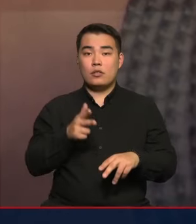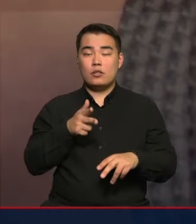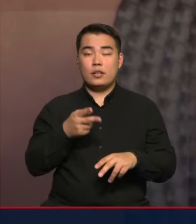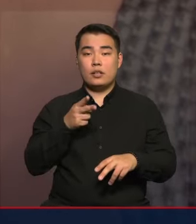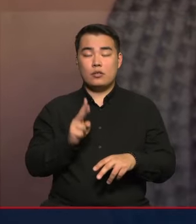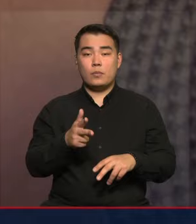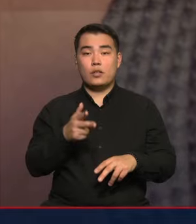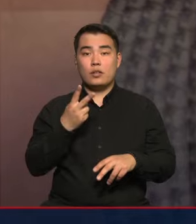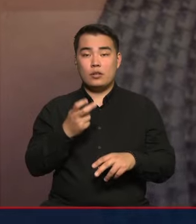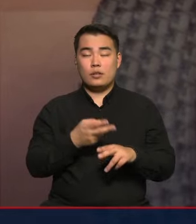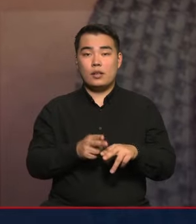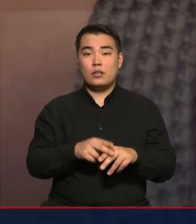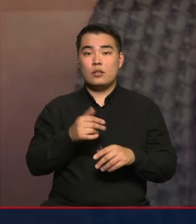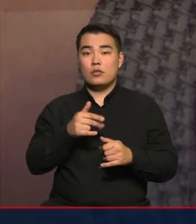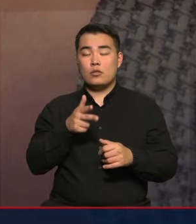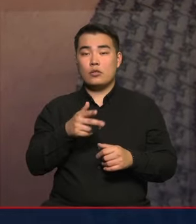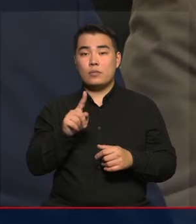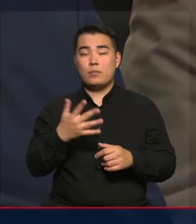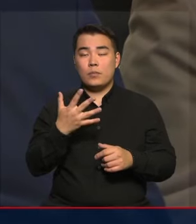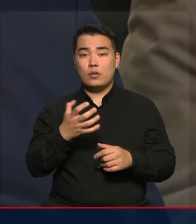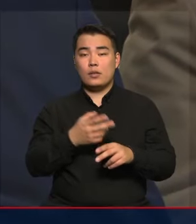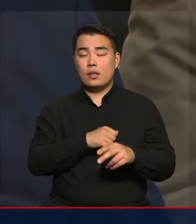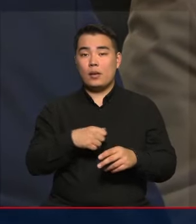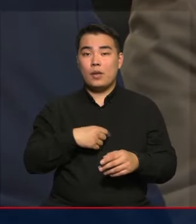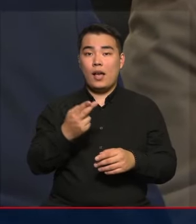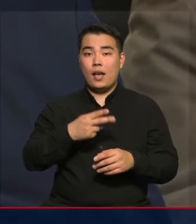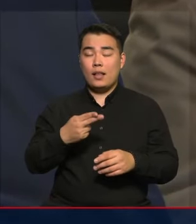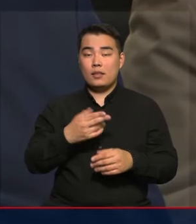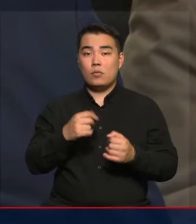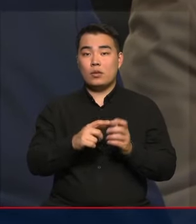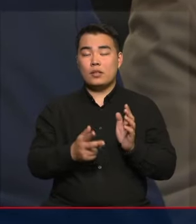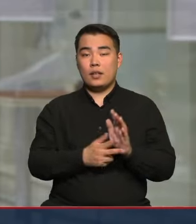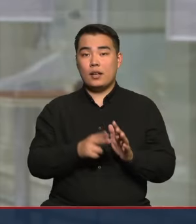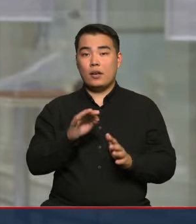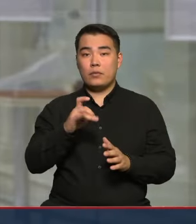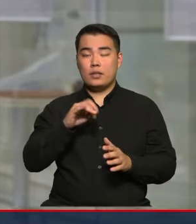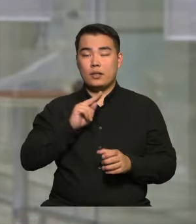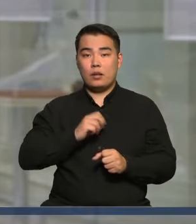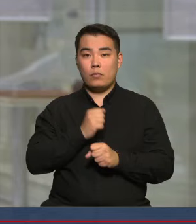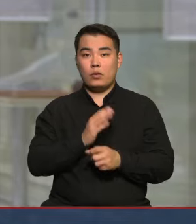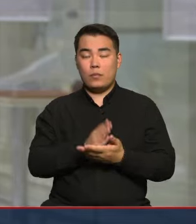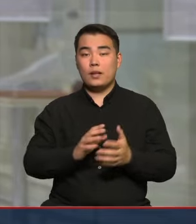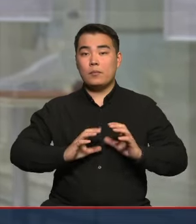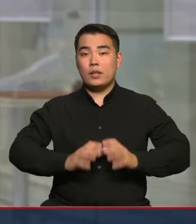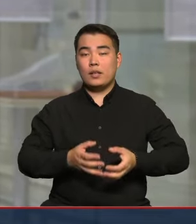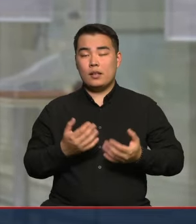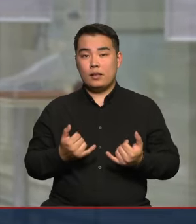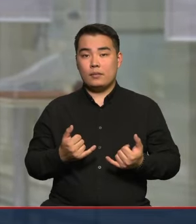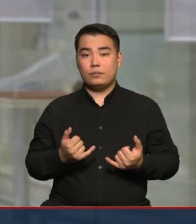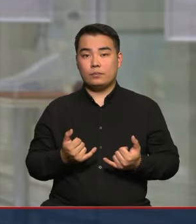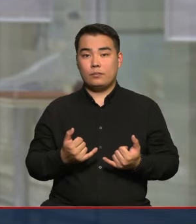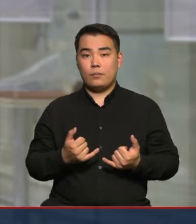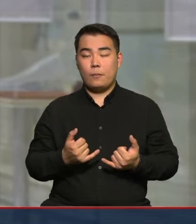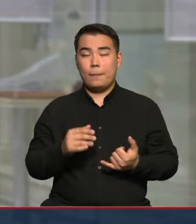бірлестік құрылып, 3500 мекеме ашылды. Қазір Астананың өзінде 18 конфессия жұмыс істейді. Дүниежінде саяси